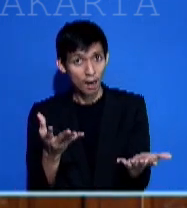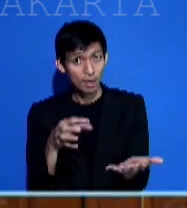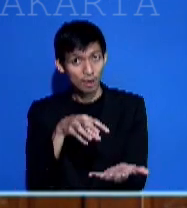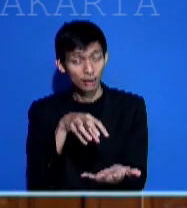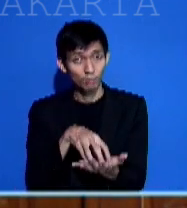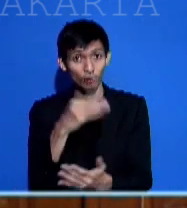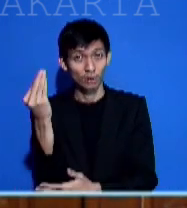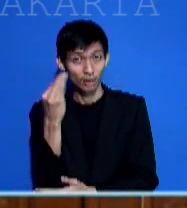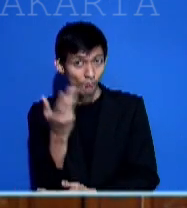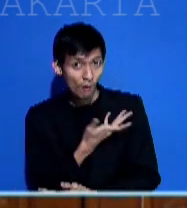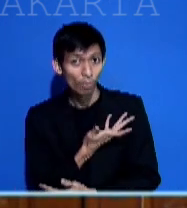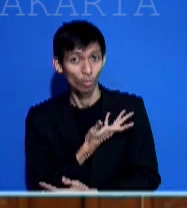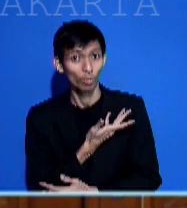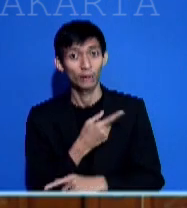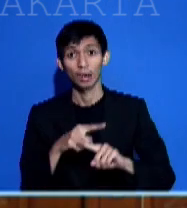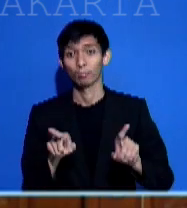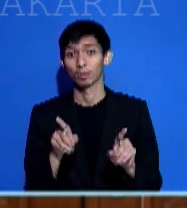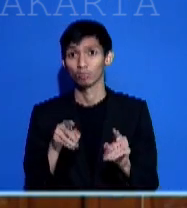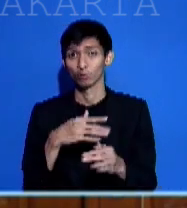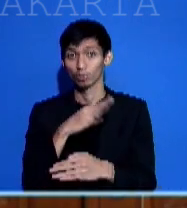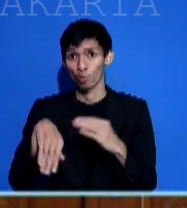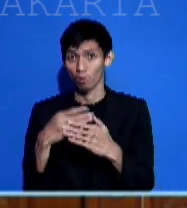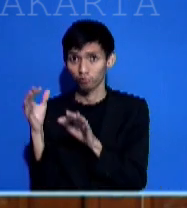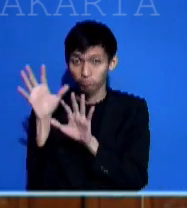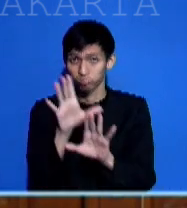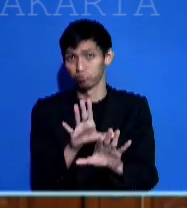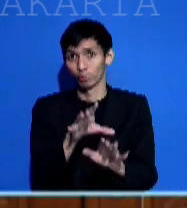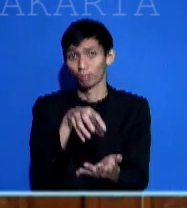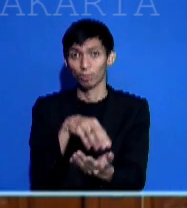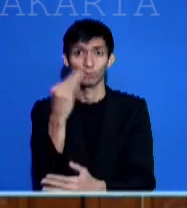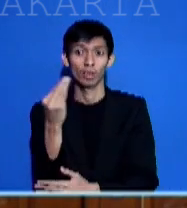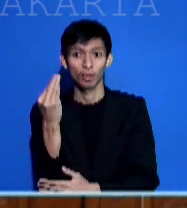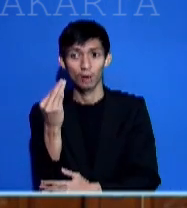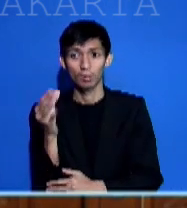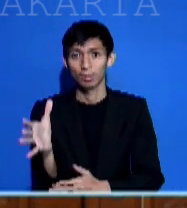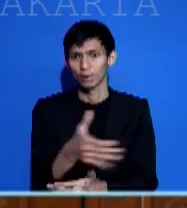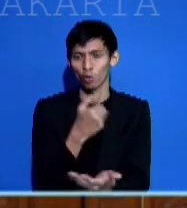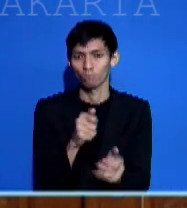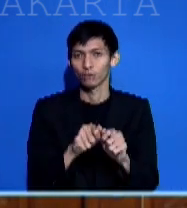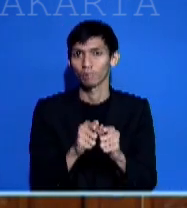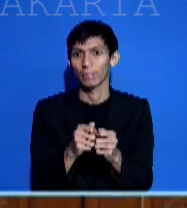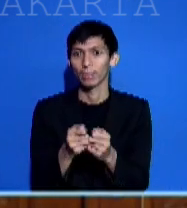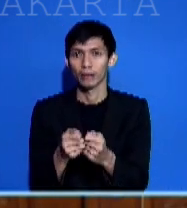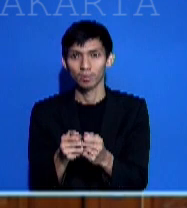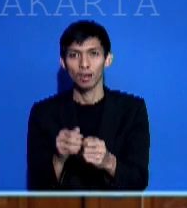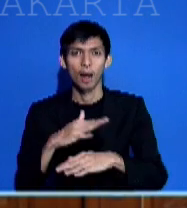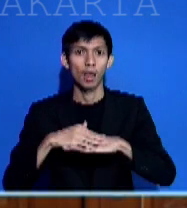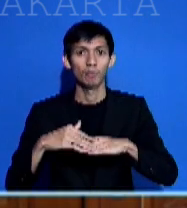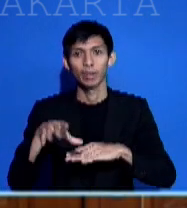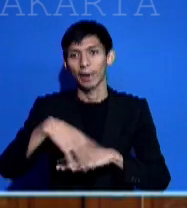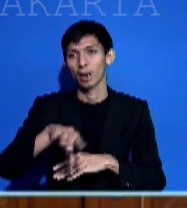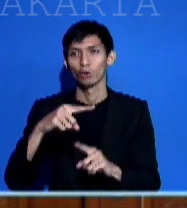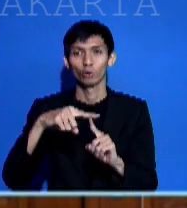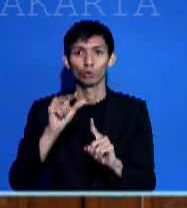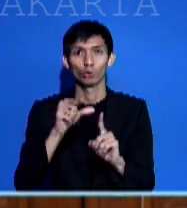Benten panjenengan sagetangian wis salak organikusumly In Tuan kejawi SAG